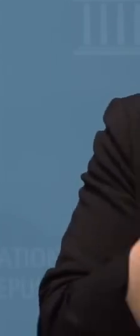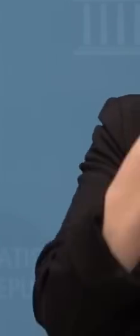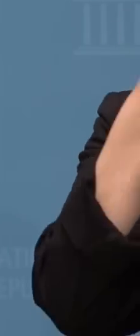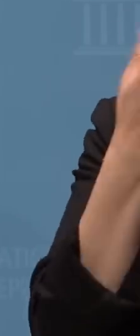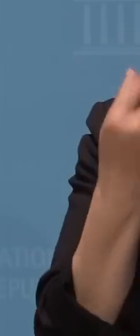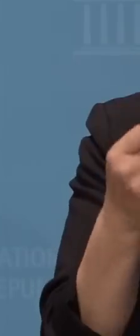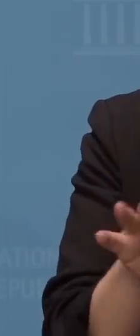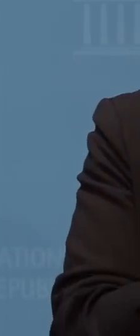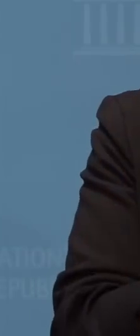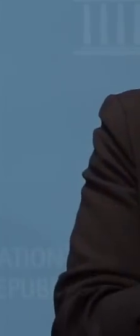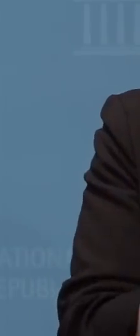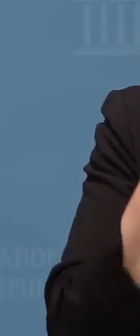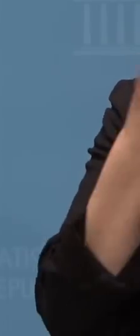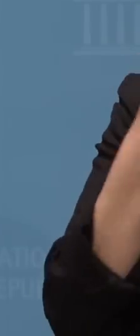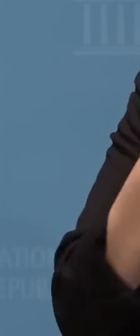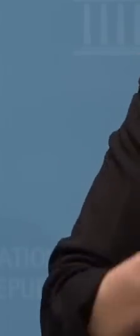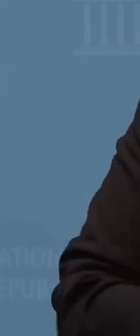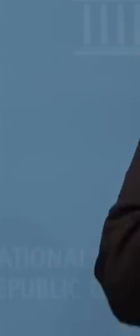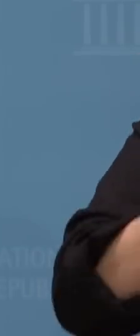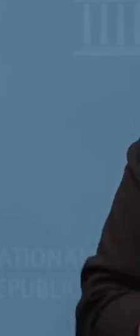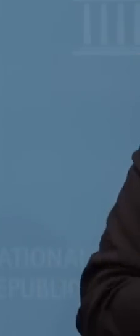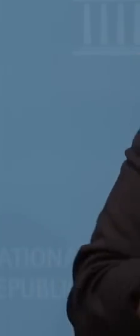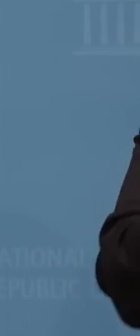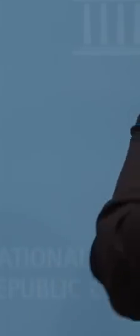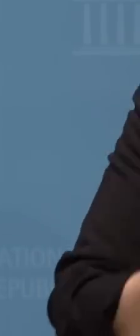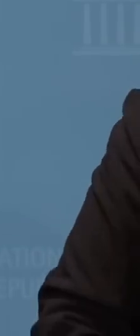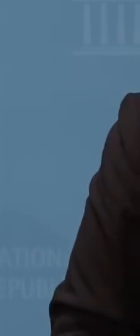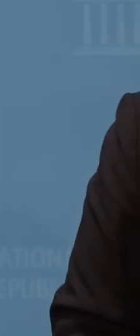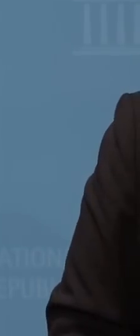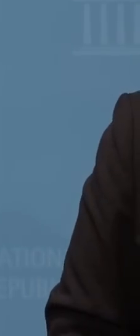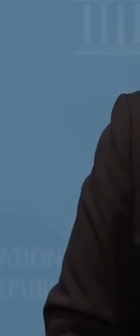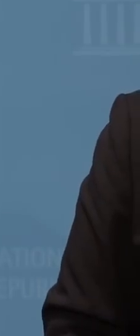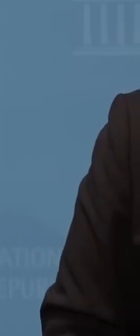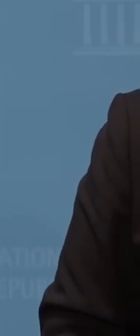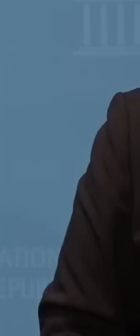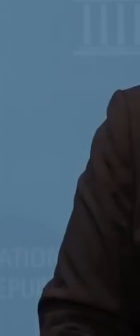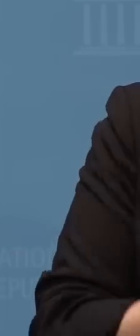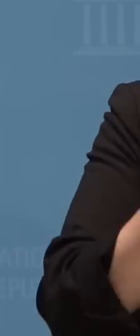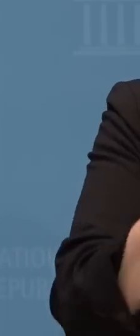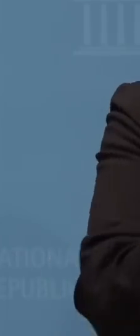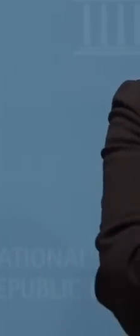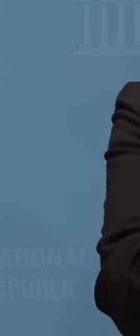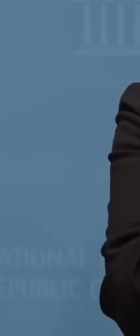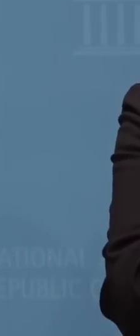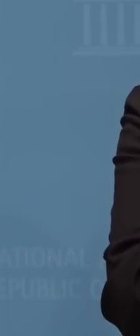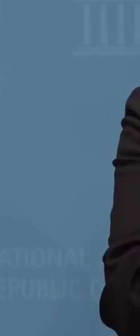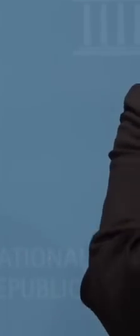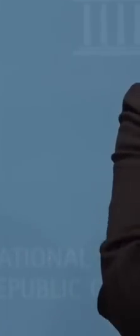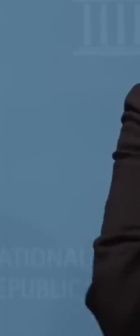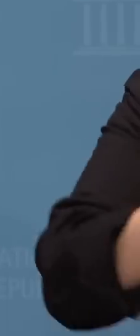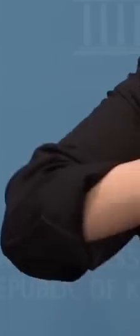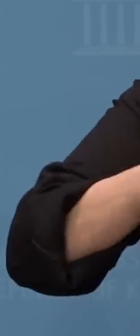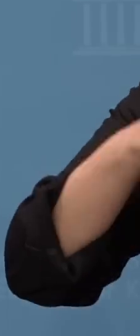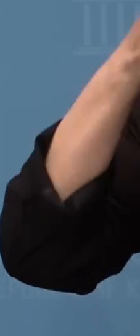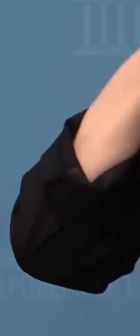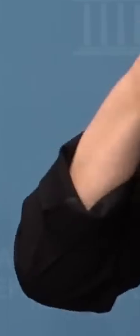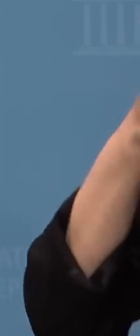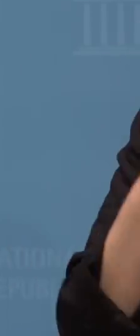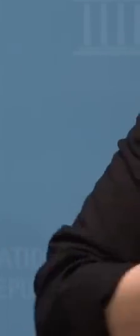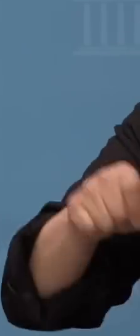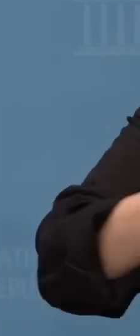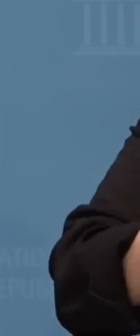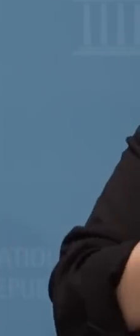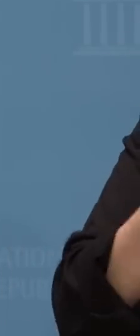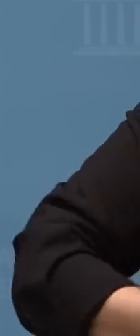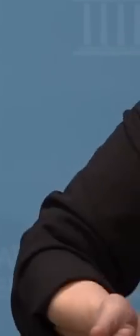이어갔습니다. 여당 대표가 자율성을 갖지 못한 꼭두각시로 평가받고 최근에는 공천